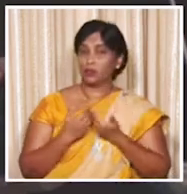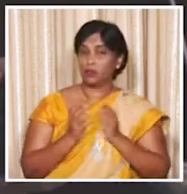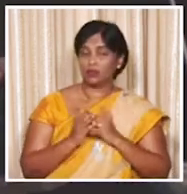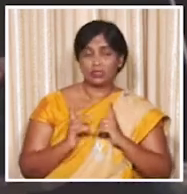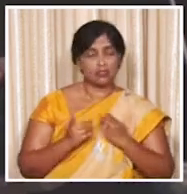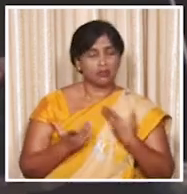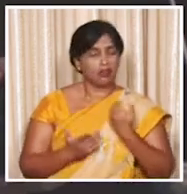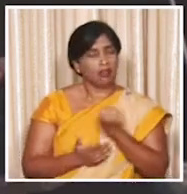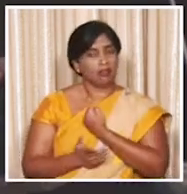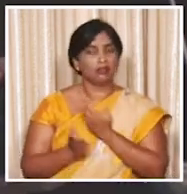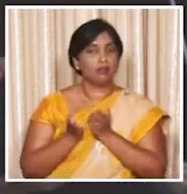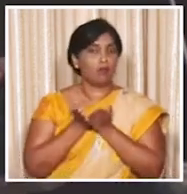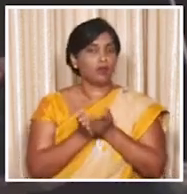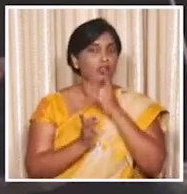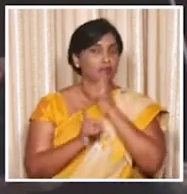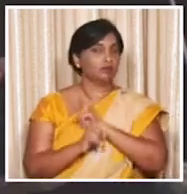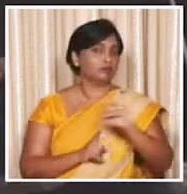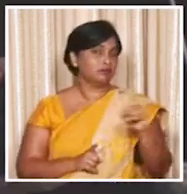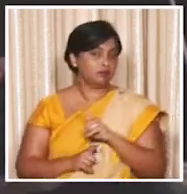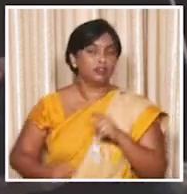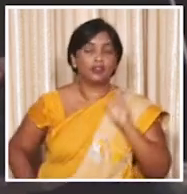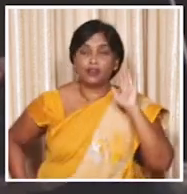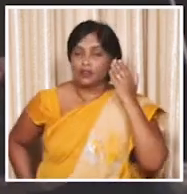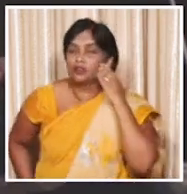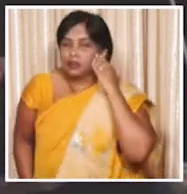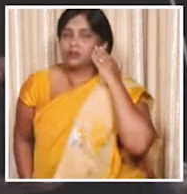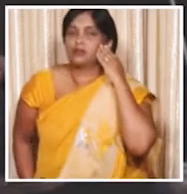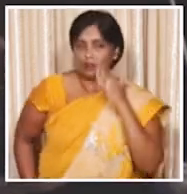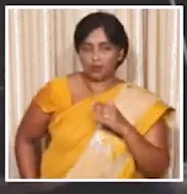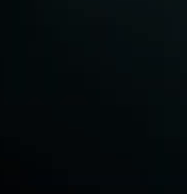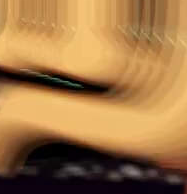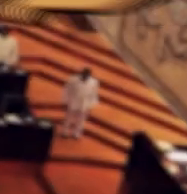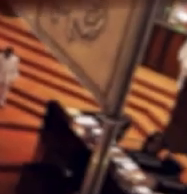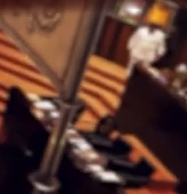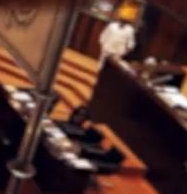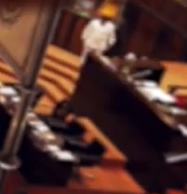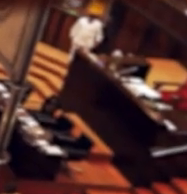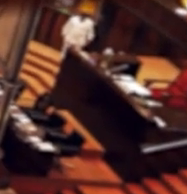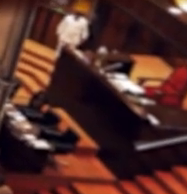படியை விசேடமாக நீங்கள் உருவாக்க வேண்டும் என்று நான் ஒரு கோரிக்கையாக முன்வைத்து நிறைவு செய்கிறேன். நன்றிகள்.